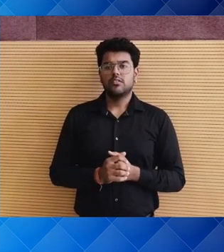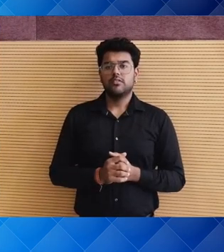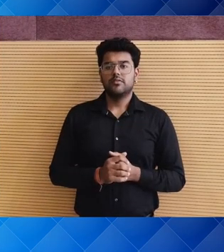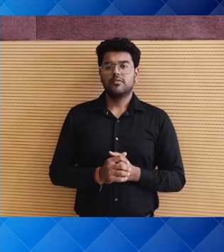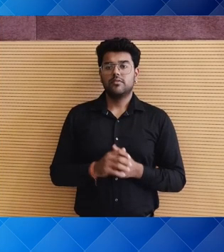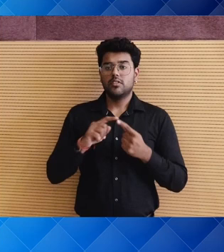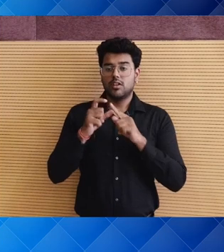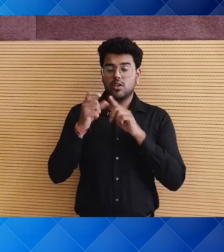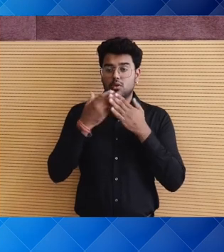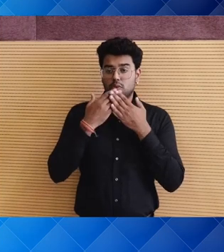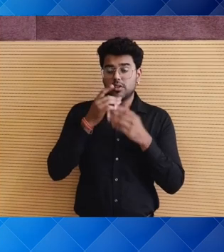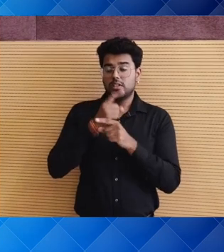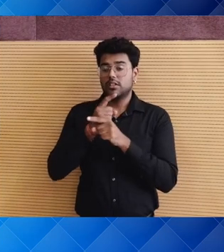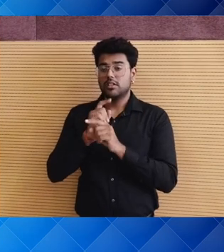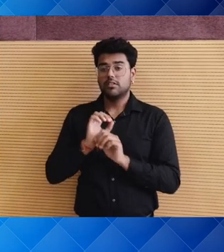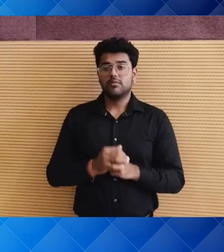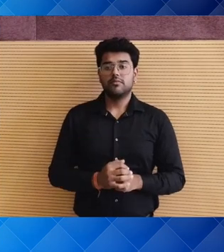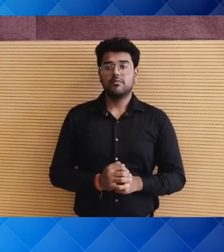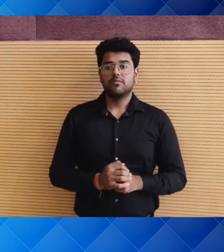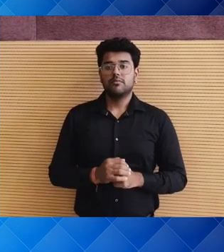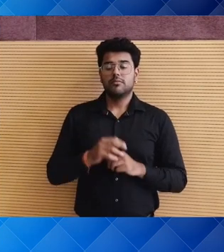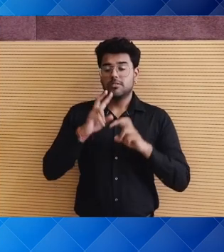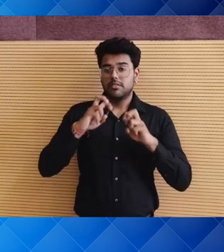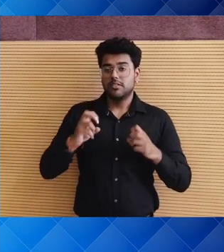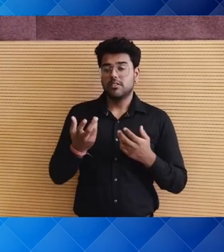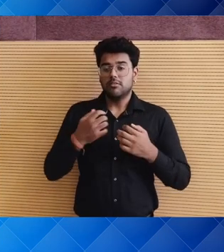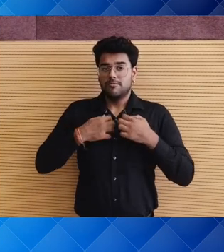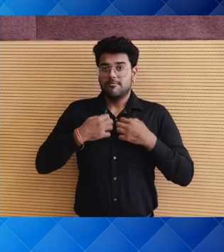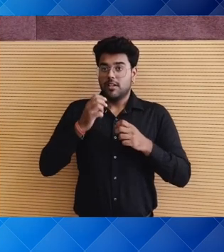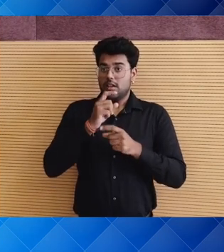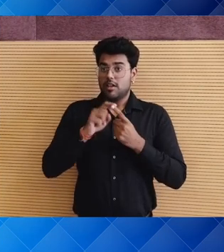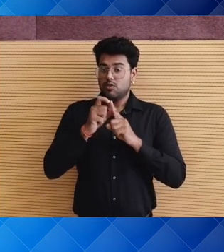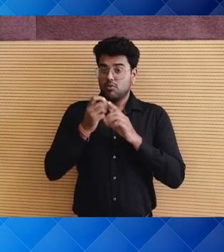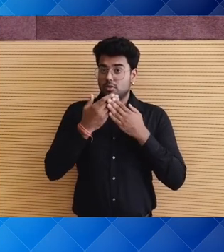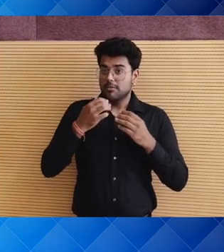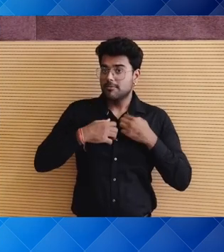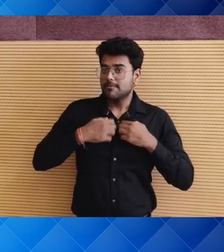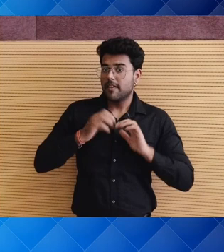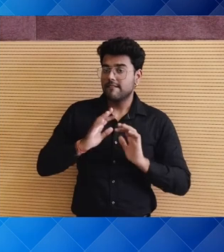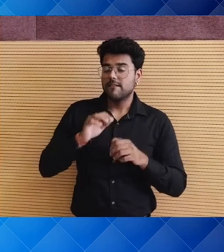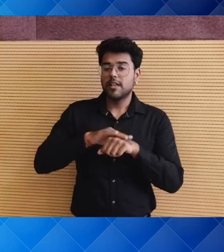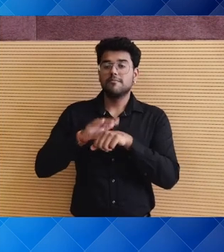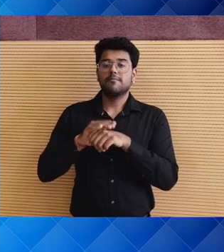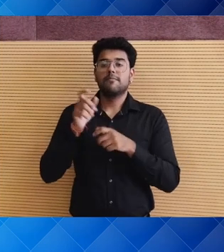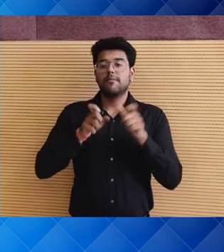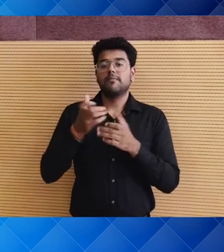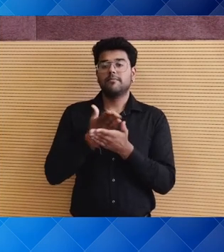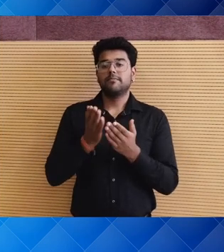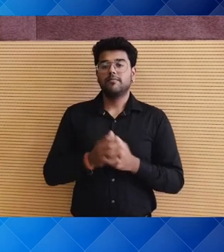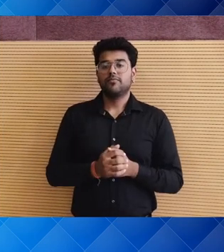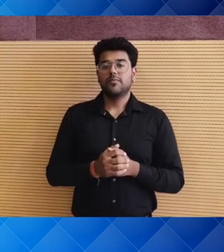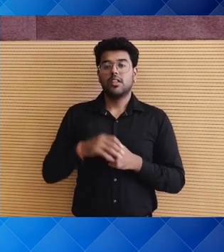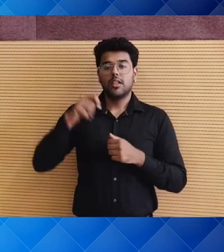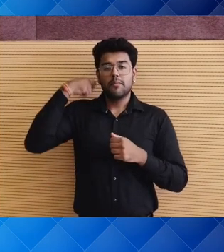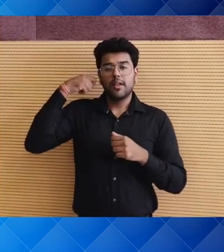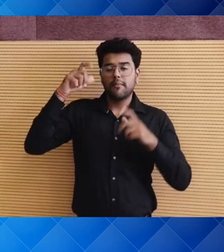शिक्षक, विशेषज्ञ और शिक्षा में रुचि रखने वाले सभी आदरणीय महानुभवगण, मीडिया के